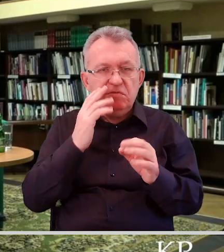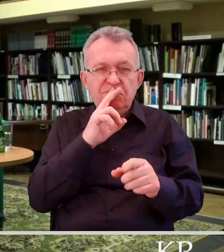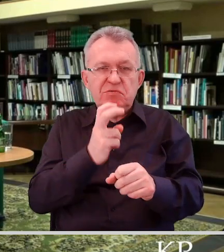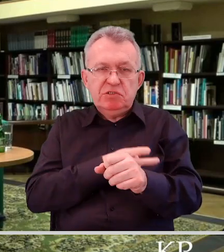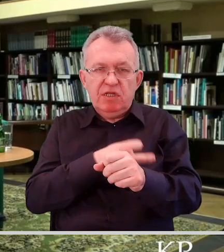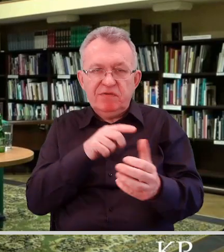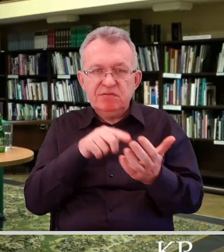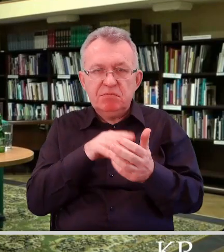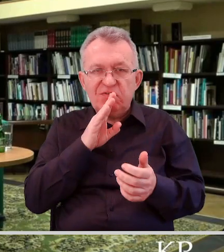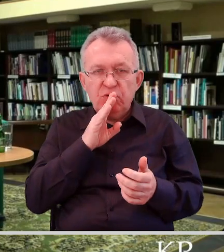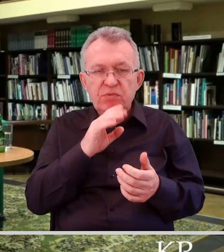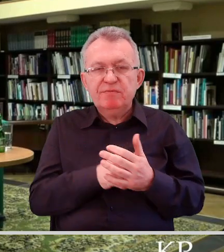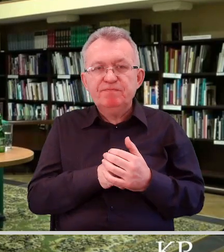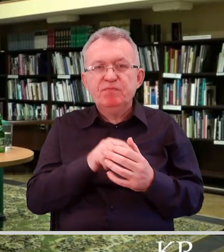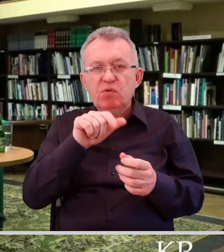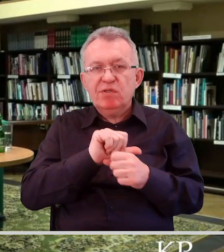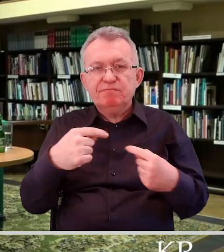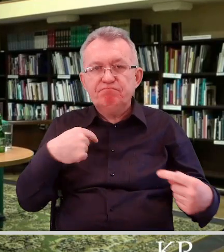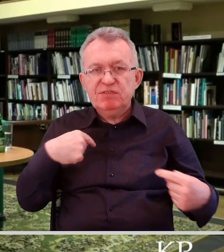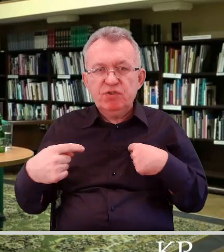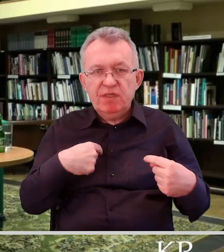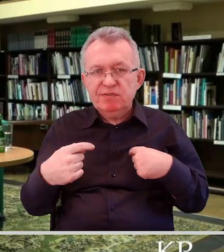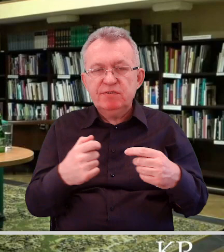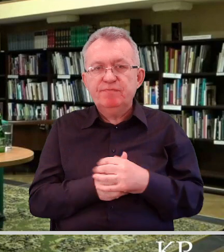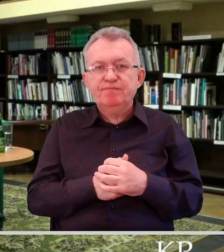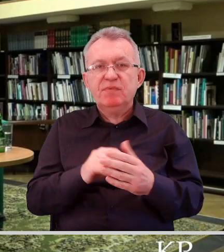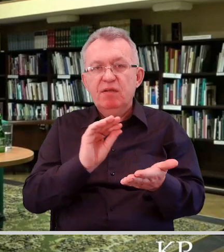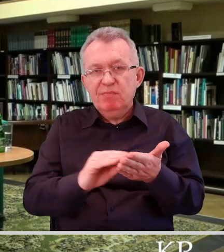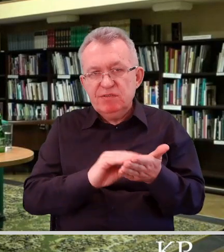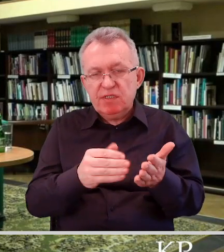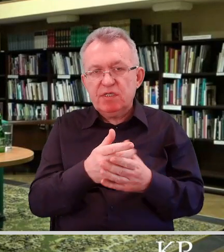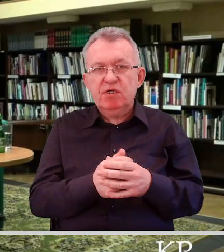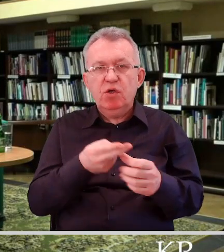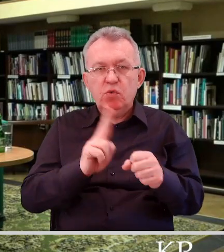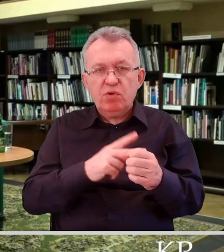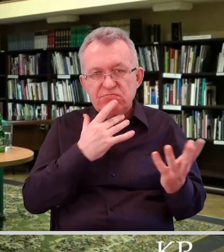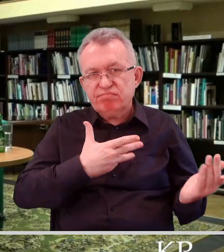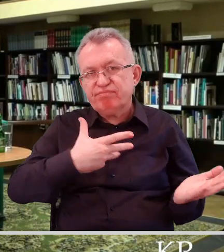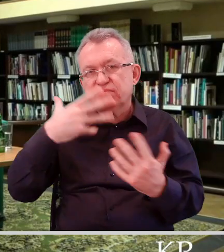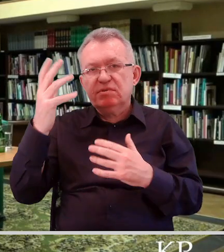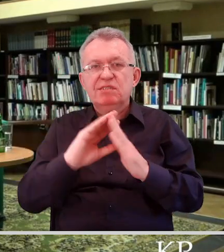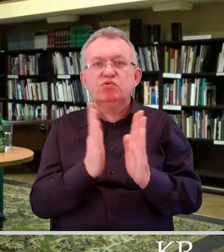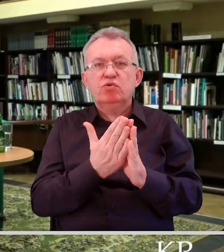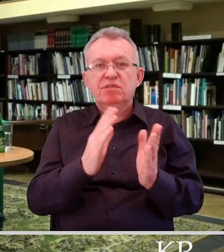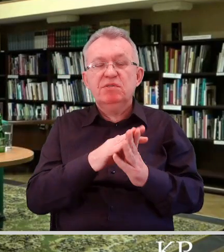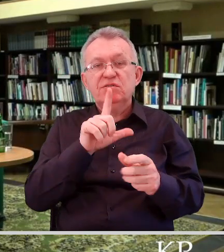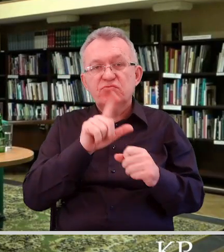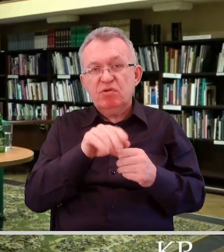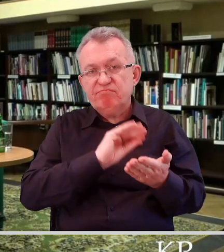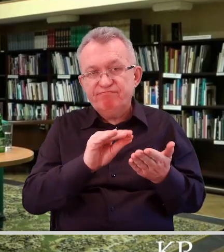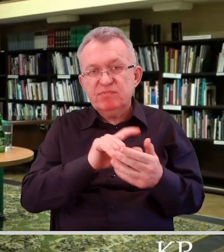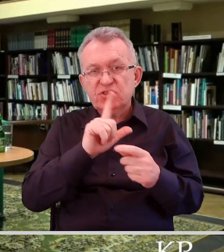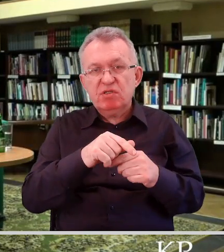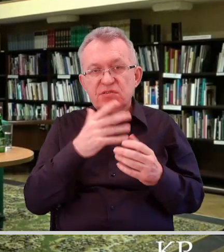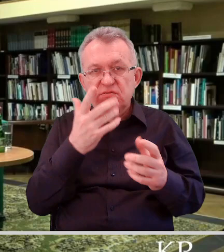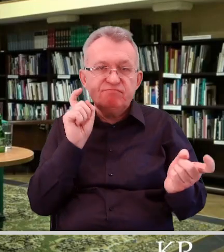czerwiec. I to jest męczennica, pisarka, która spłonęła wraz ze swoją książką za to, że